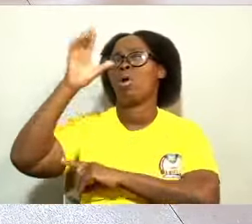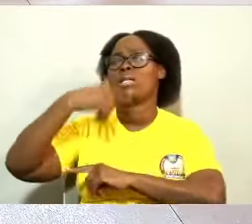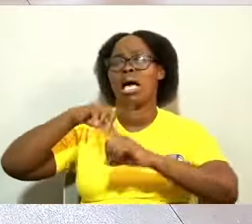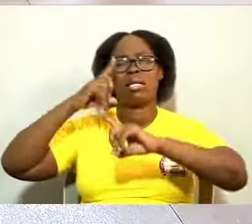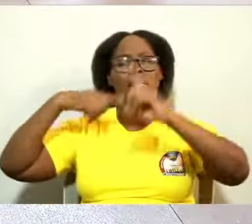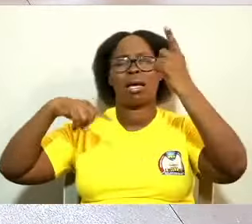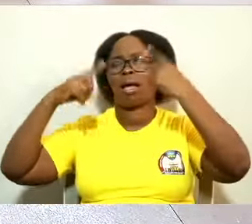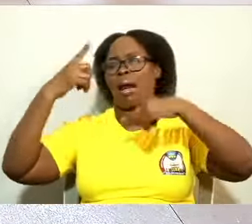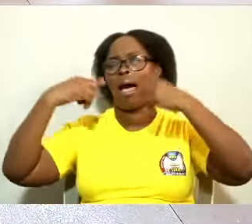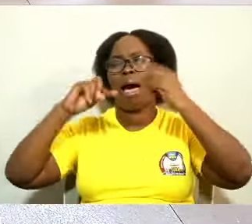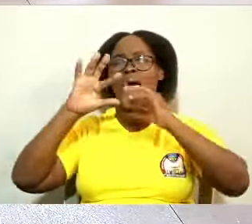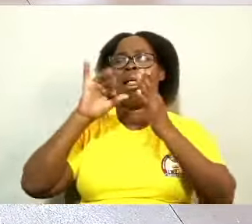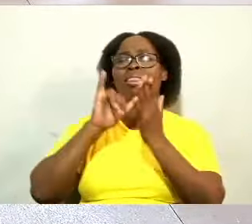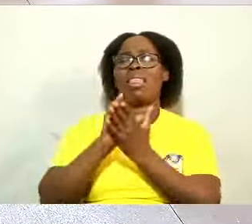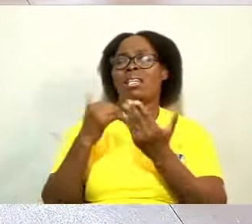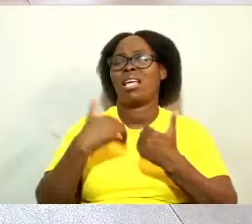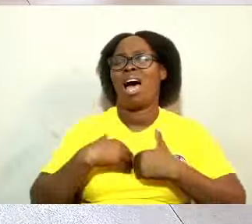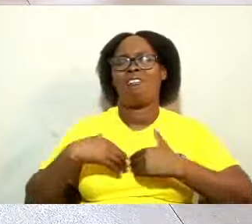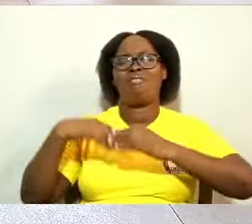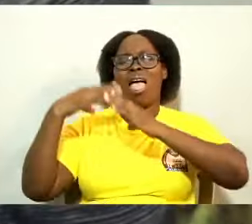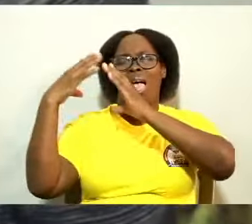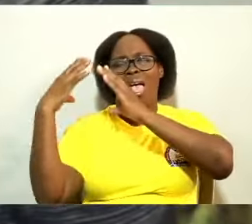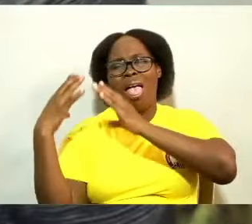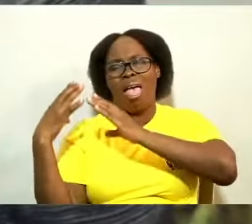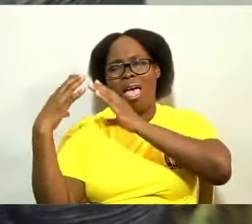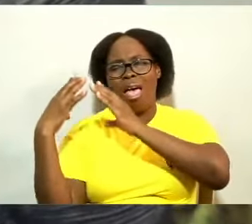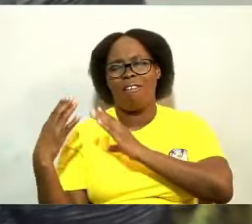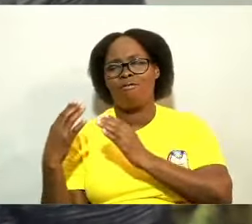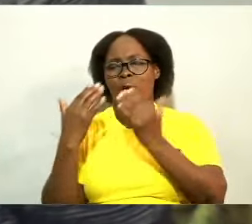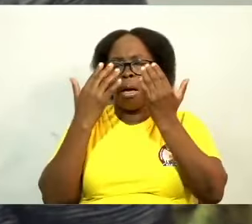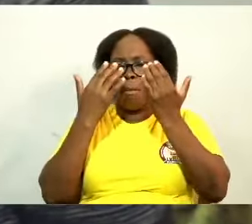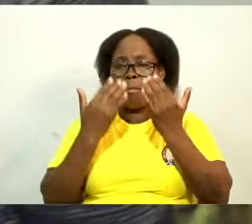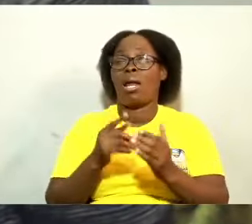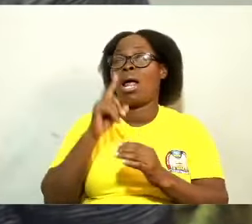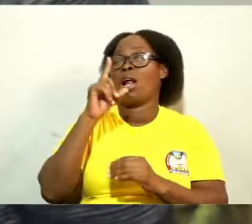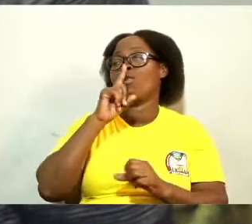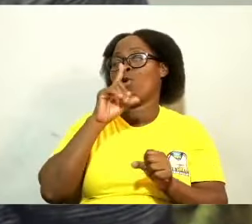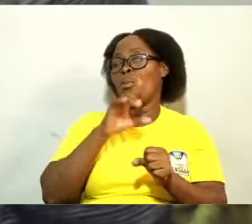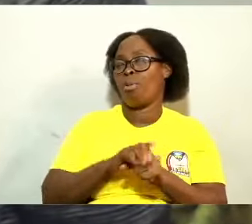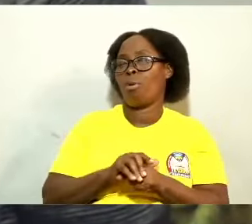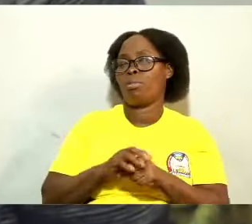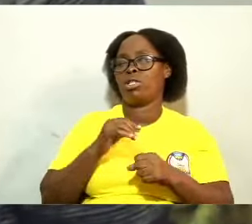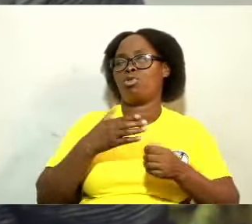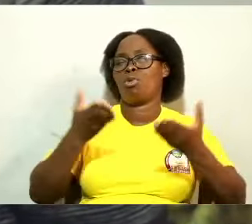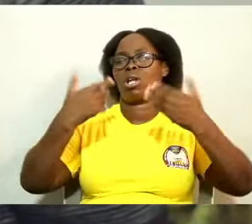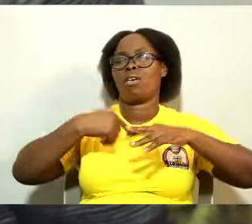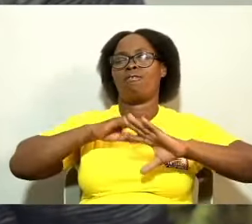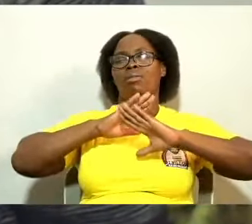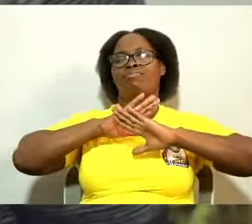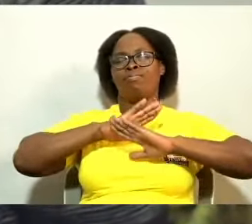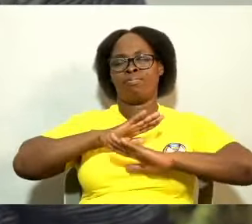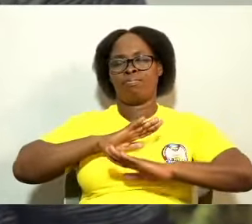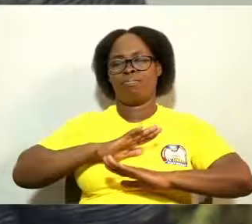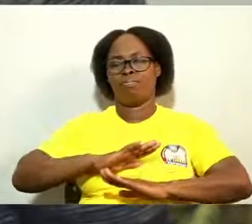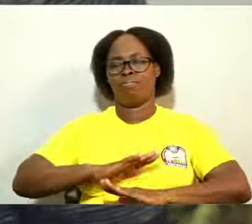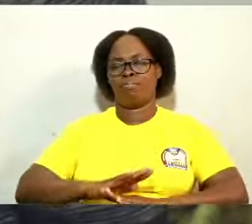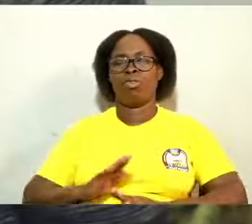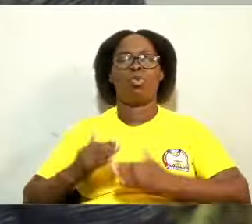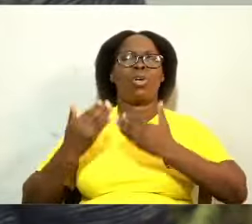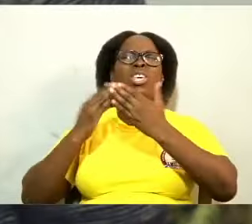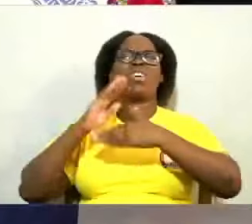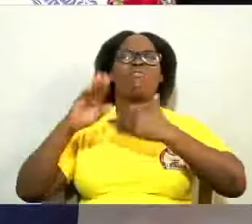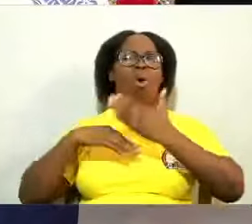tumekulilia ya kwamba tumebeba misigo mizito. Nawe umeahidi ya kwamba utatupumzisha. Beba misigo hii